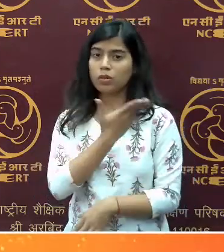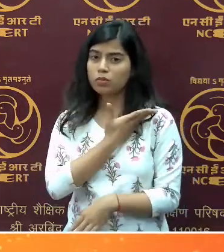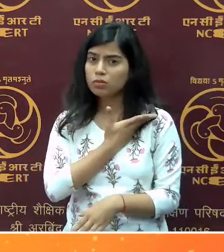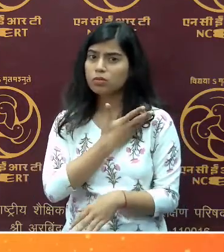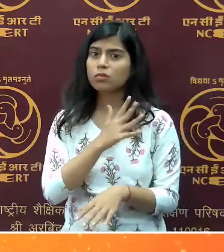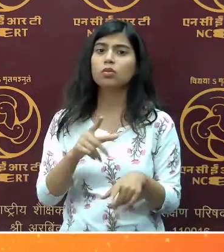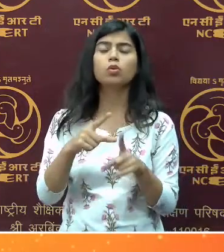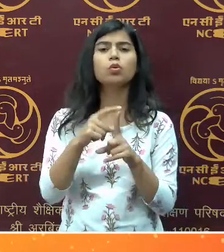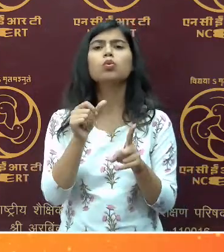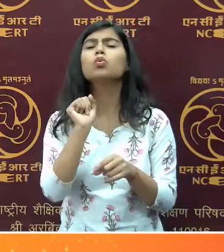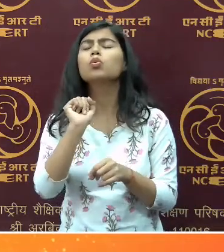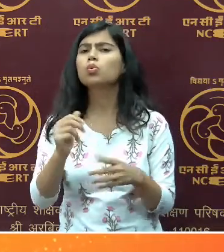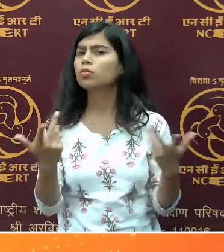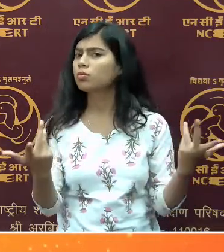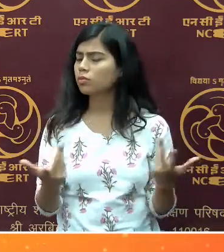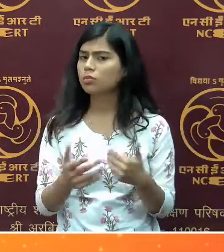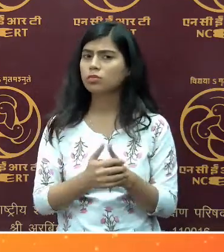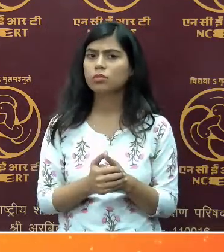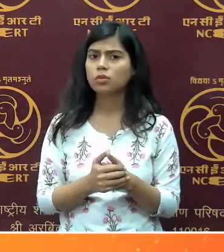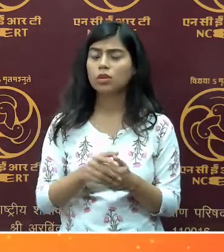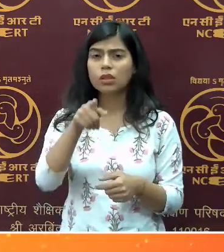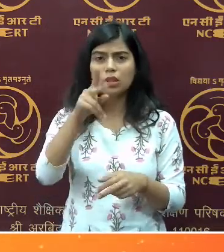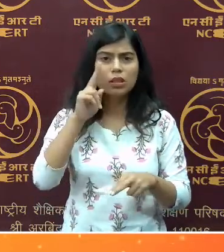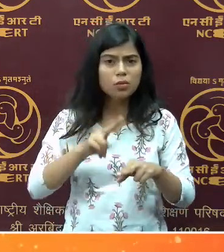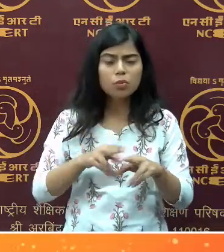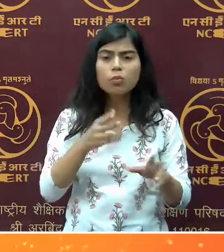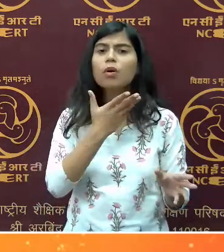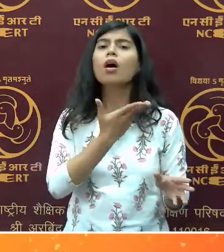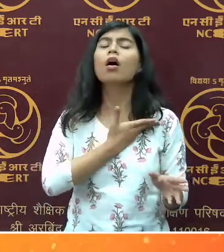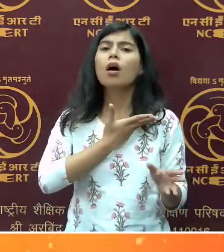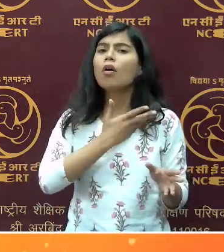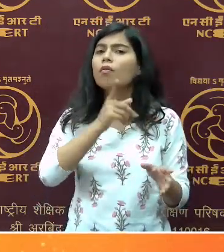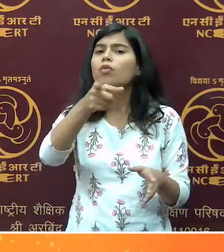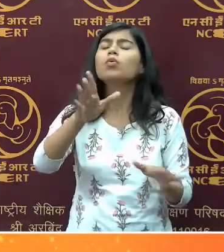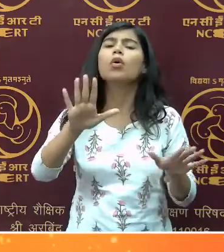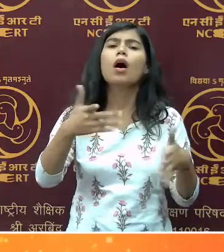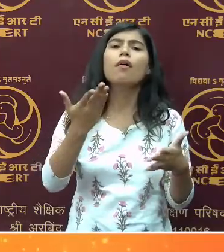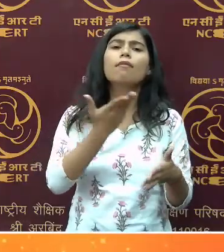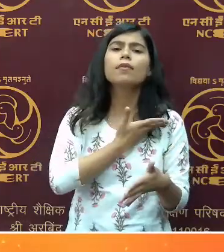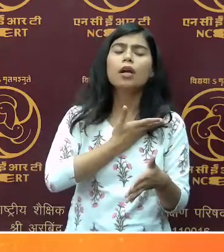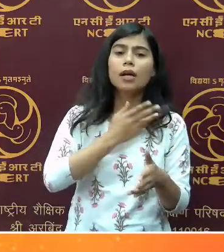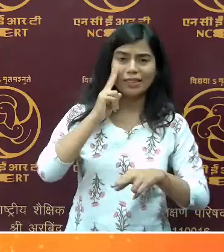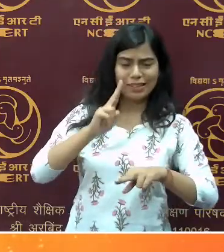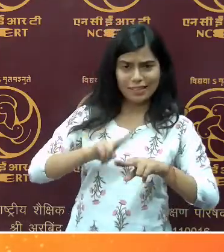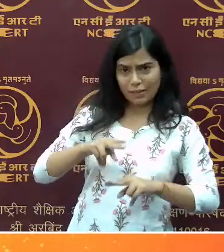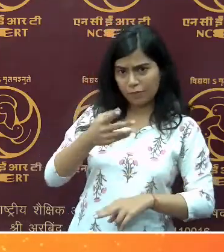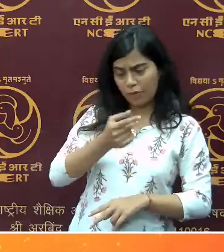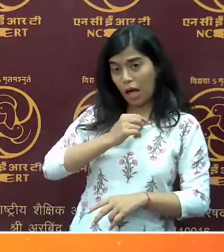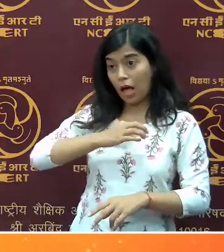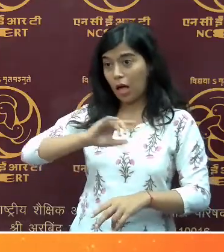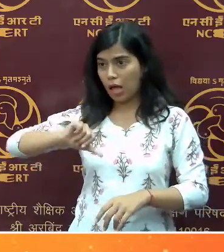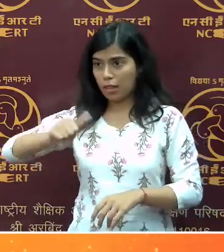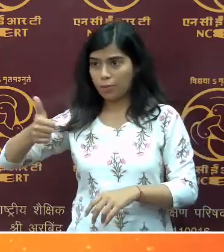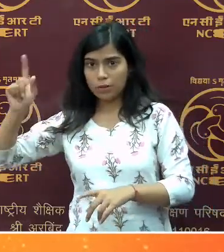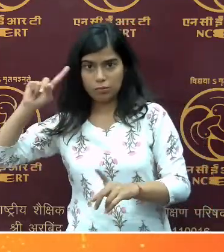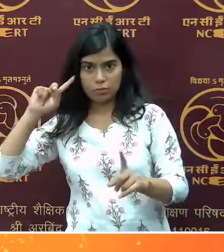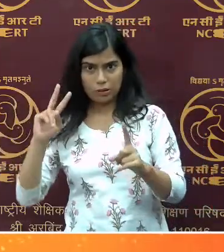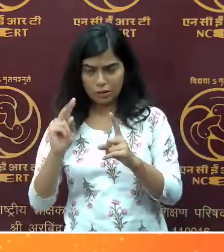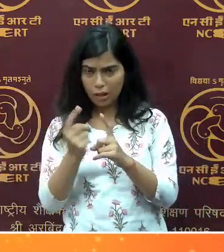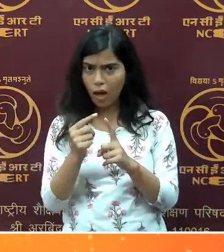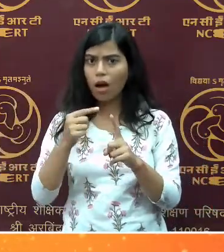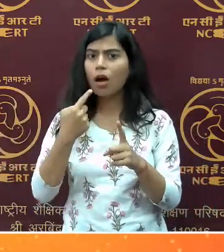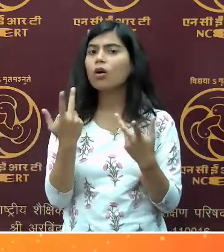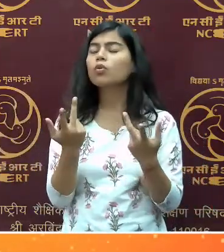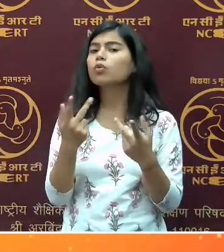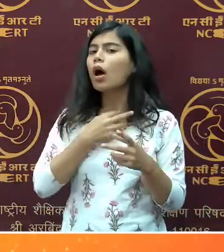right do you do it. आपको क्या अधिकार है ऐसा करने का, कोर्ट पूछ सकती है उस पर्सन से अगर किसी कोई एग्रीव्ड जाता है कोर्ट में. देन सिक्स्थ इज